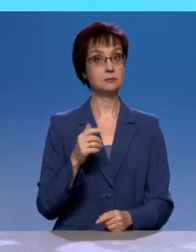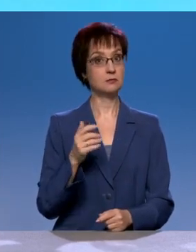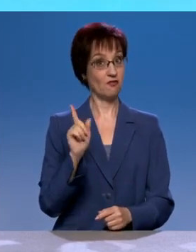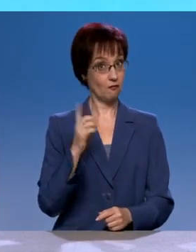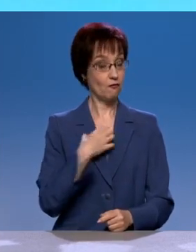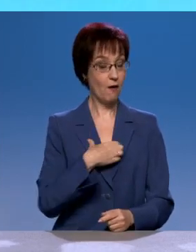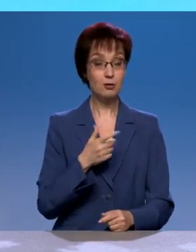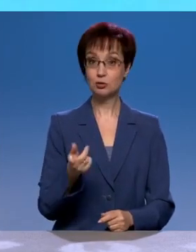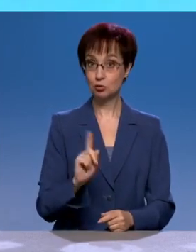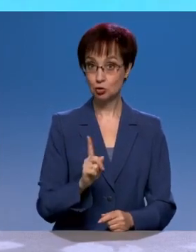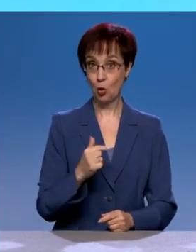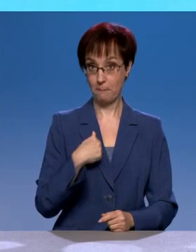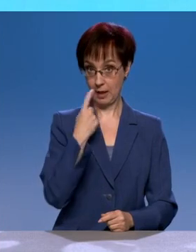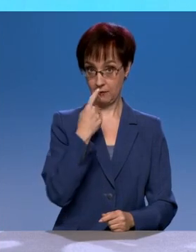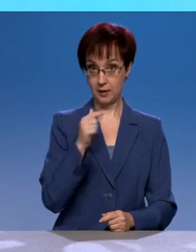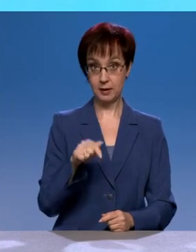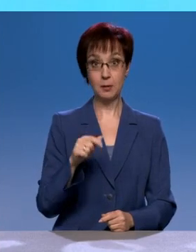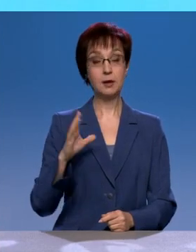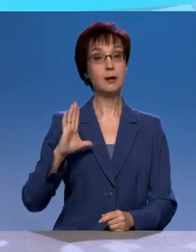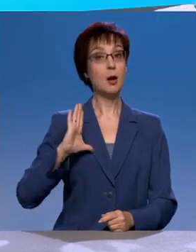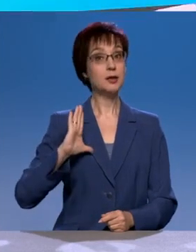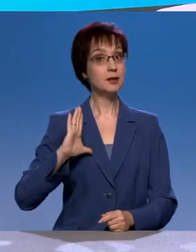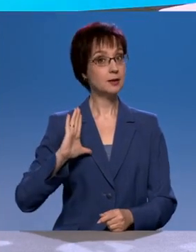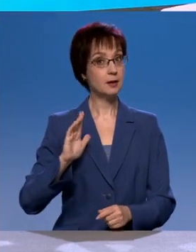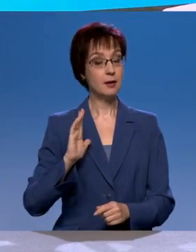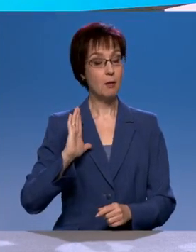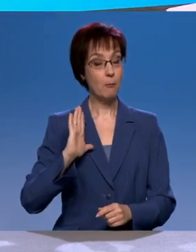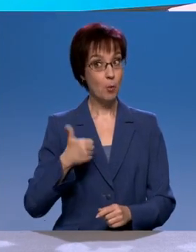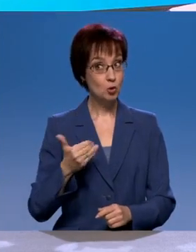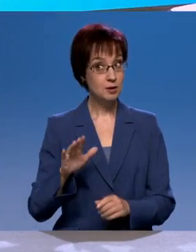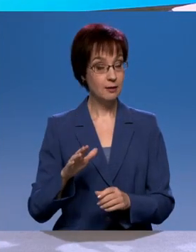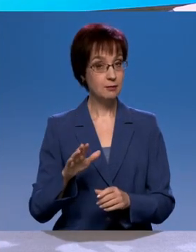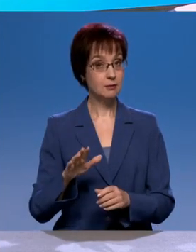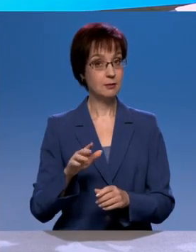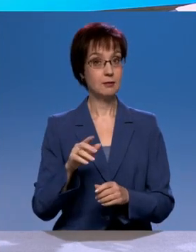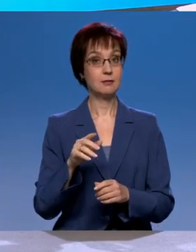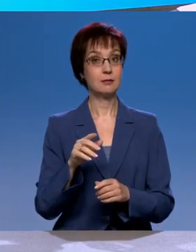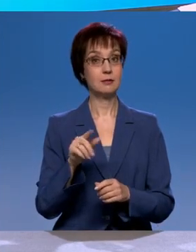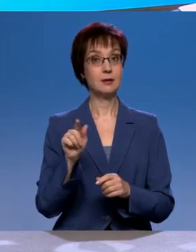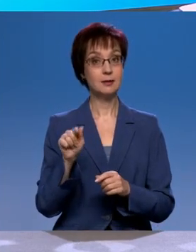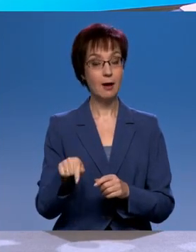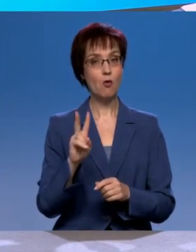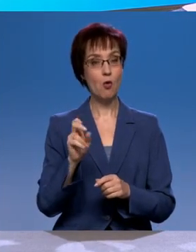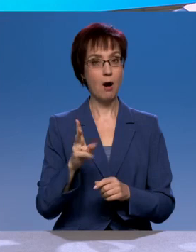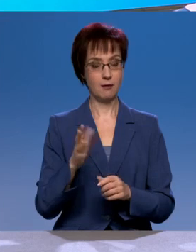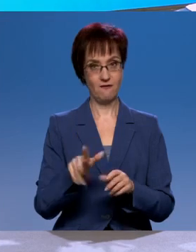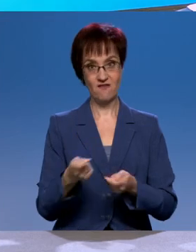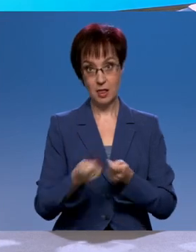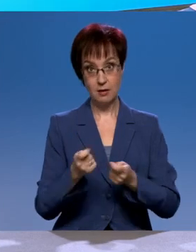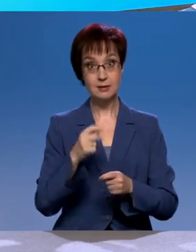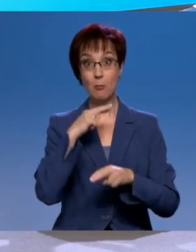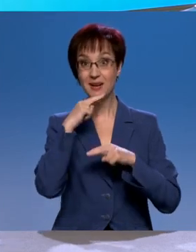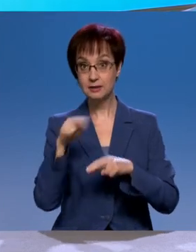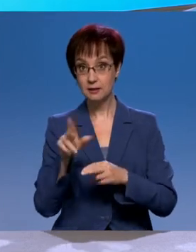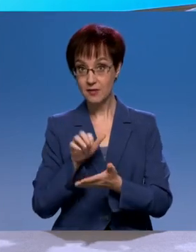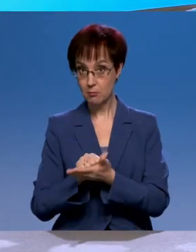обратили внимание наши власти. Мы об этом говорим до того. И мне кажется, в этом наша сверхзадача и есть. Не